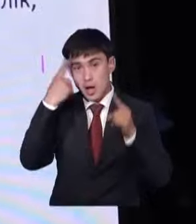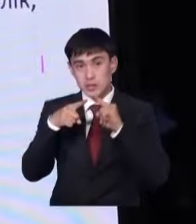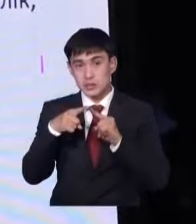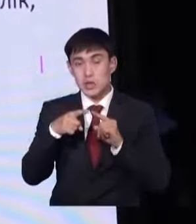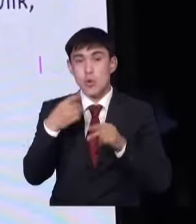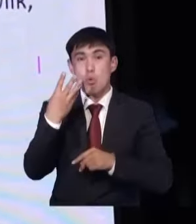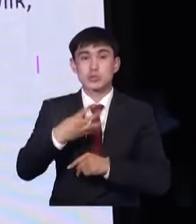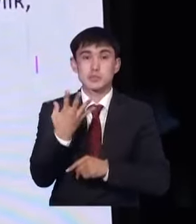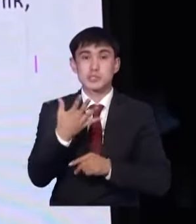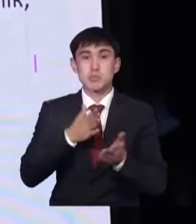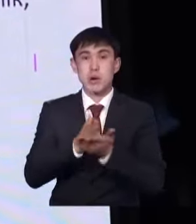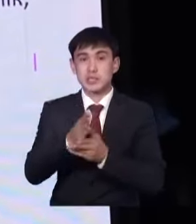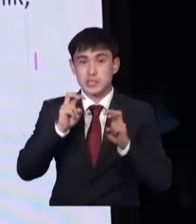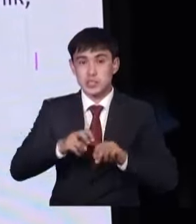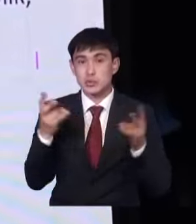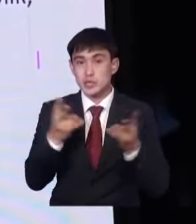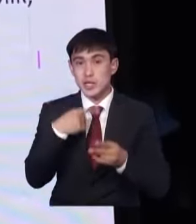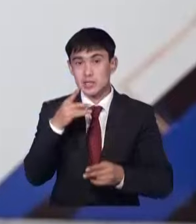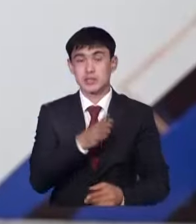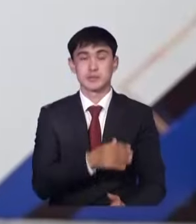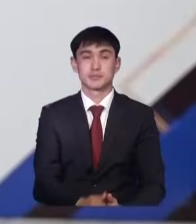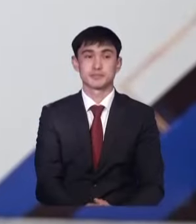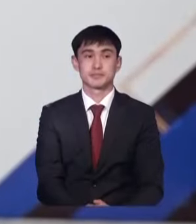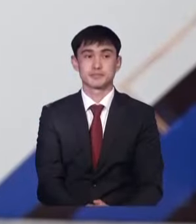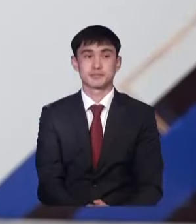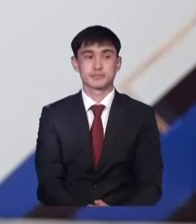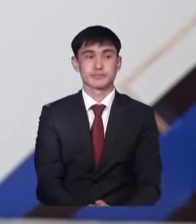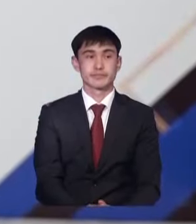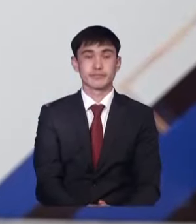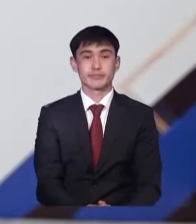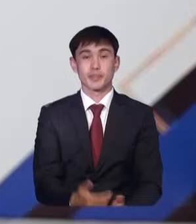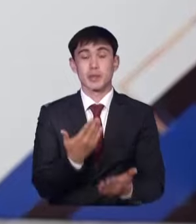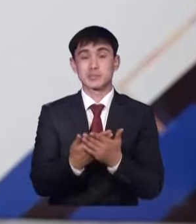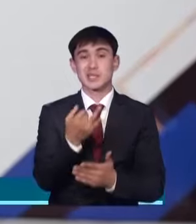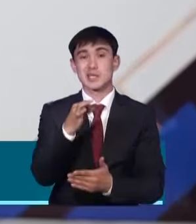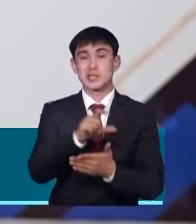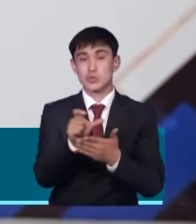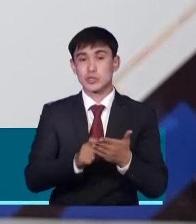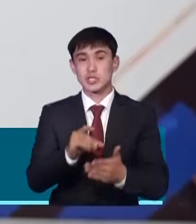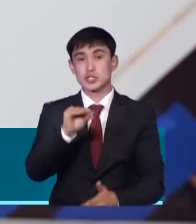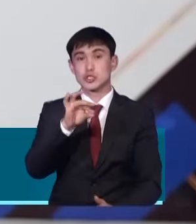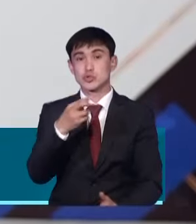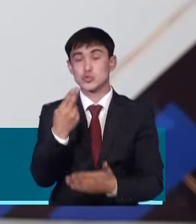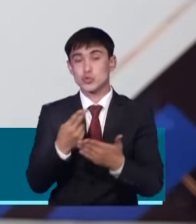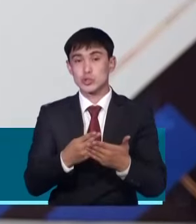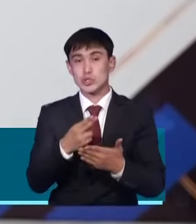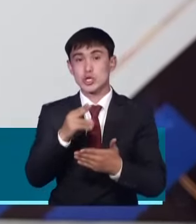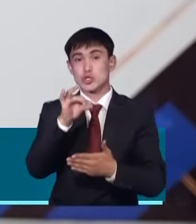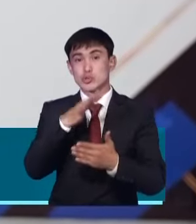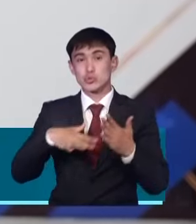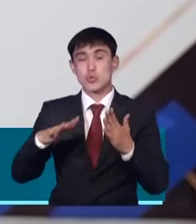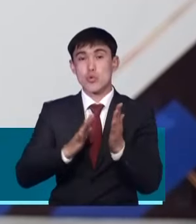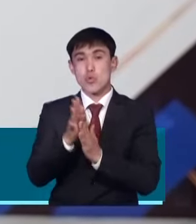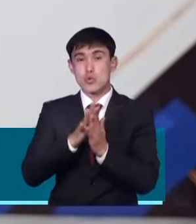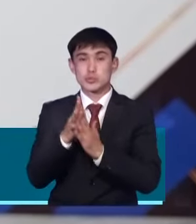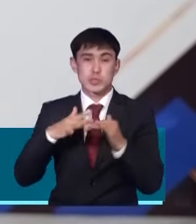мұраларын 35 бағытта зерттеу керек. Мысалы, Ильяс өлеңдерінде, жетісу суреттерінде, жетісу өңірінің өсімдік жамылғысын